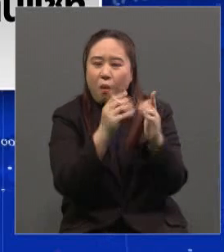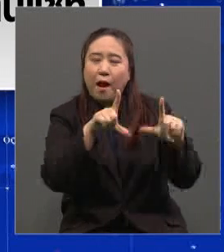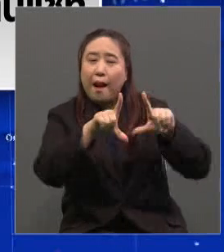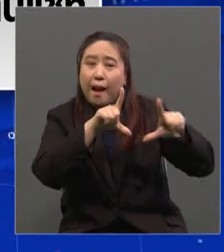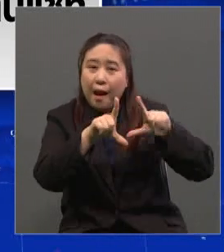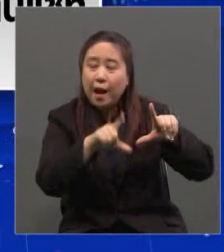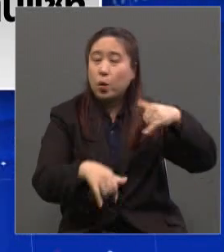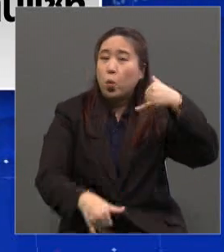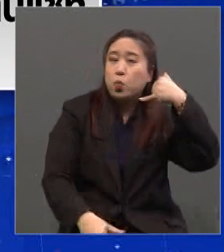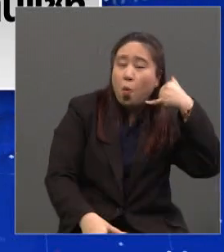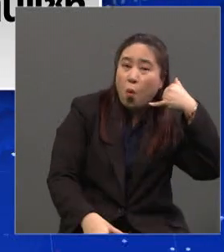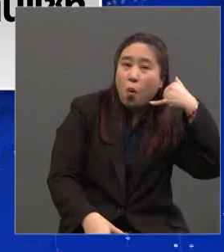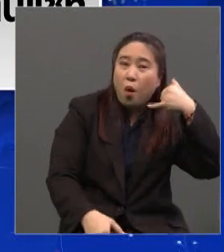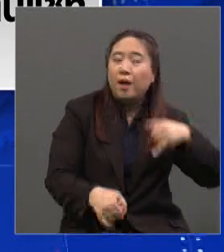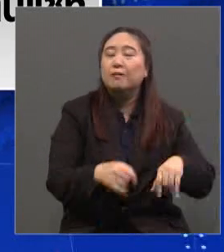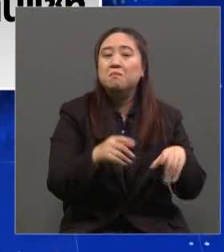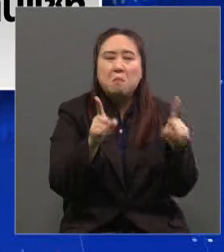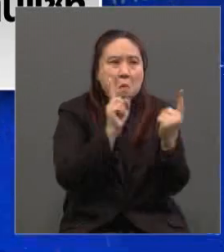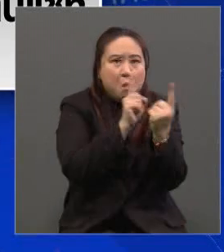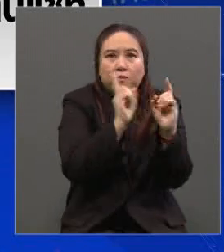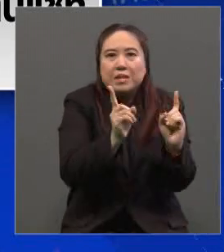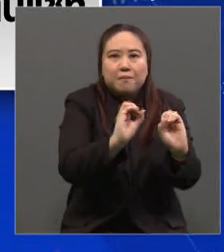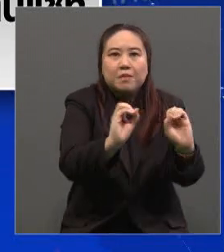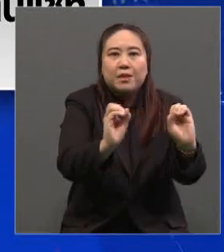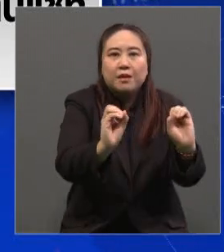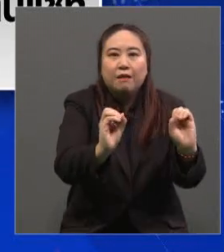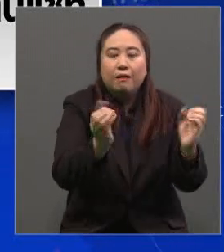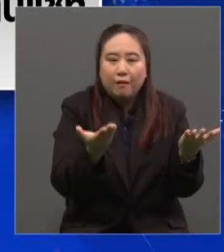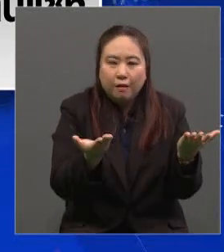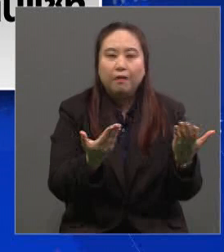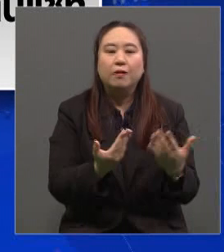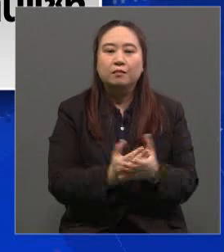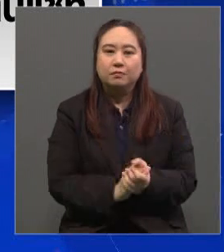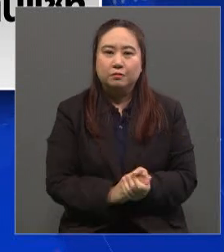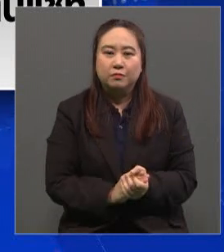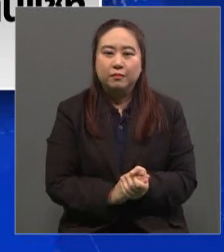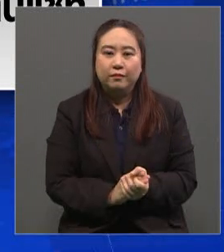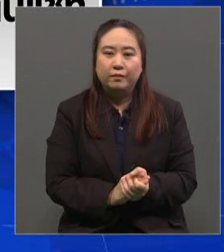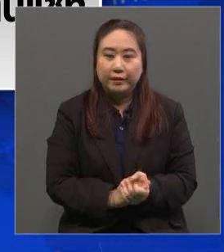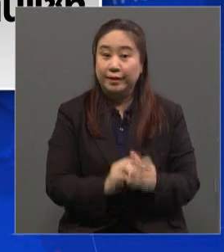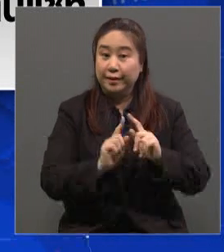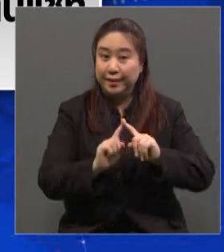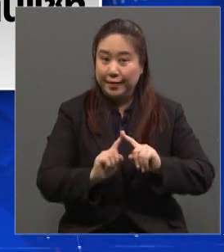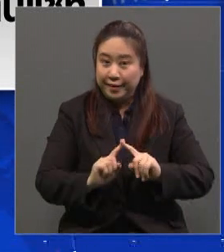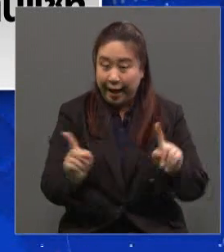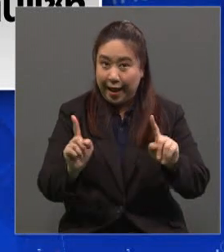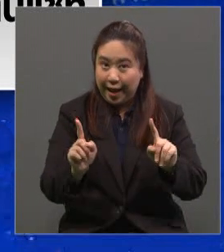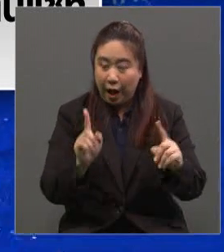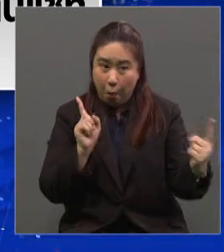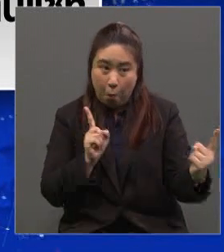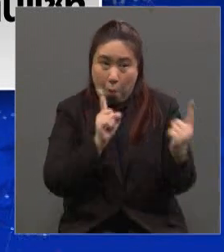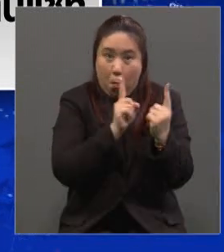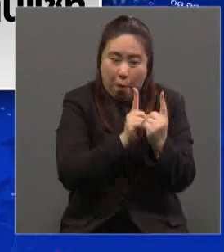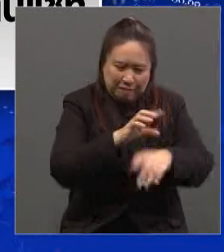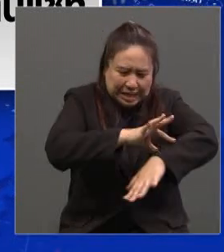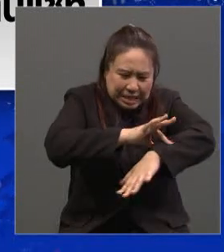คุยกันผ่านทางอะไรคะแชทค่ะผ่านทางข้อความหรือว่า LINE หรืออาจจะโทรศัพท์พูดคุยกันเท่านั้นแต่ไม่เคยเห็นตัว